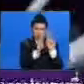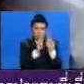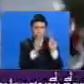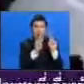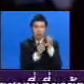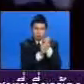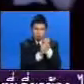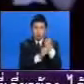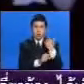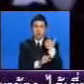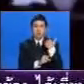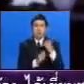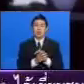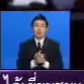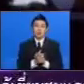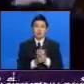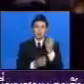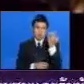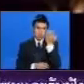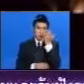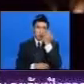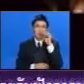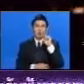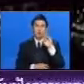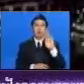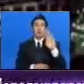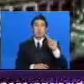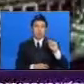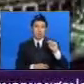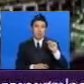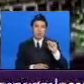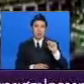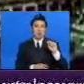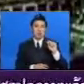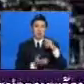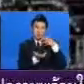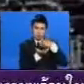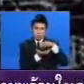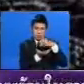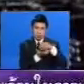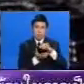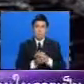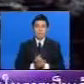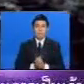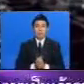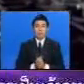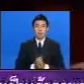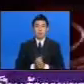ละเอียดเกษณีสุวรรณชีวสิริสถานีวิทยุโทรทัศน์แห่งประเทศไทยรายงาน